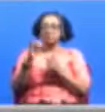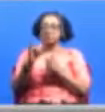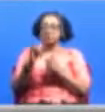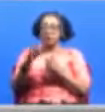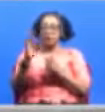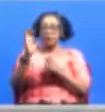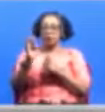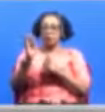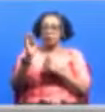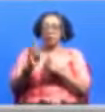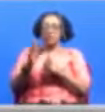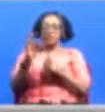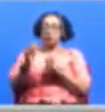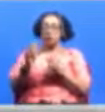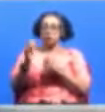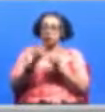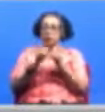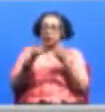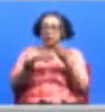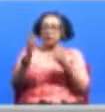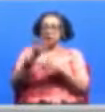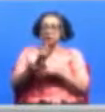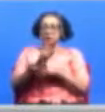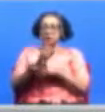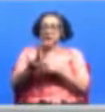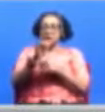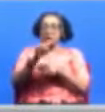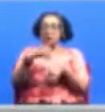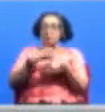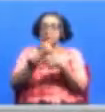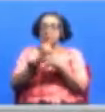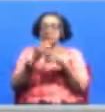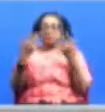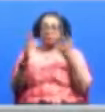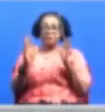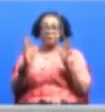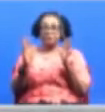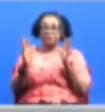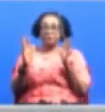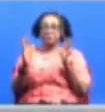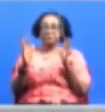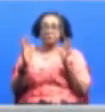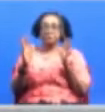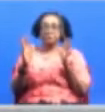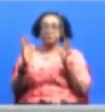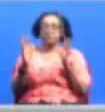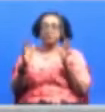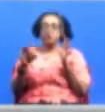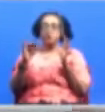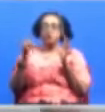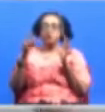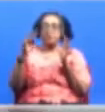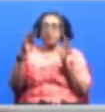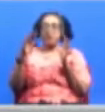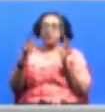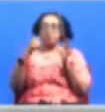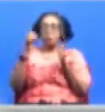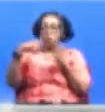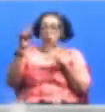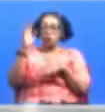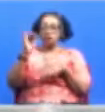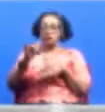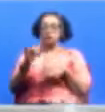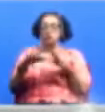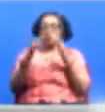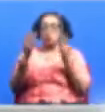Ethiopia kwa sekunde 16. Ushindi huo ulikamilisha mwaka wa 1000 wa mafanikio kwa Chebet ambaye alishinda taji la dunia la mbio